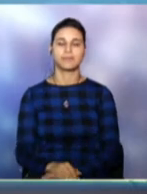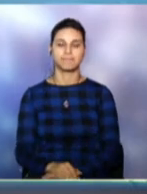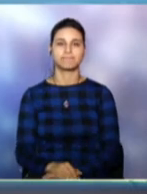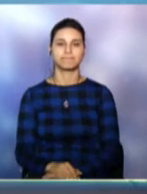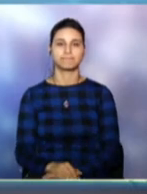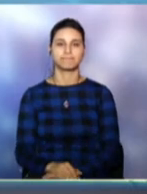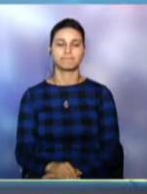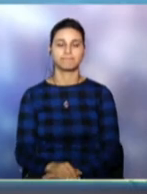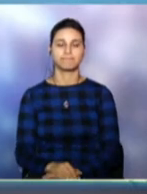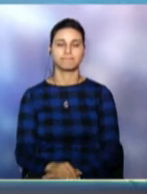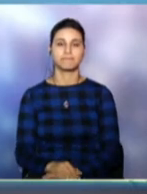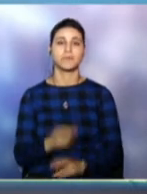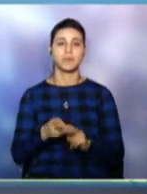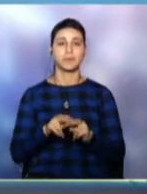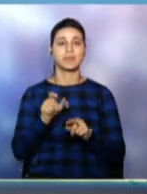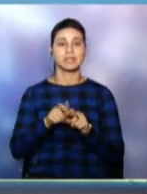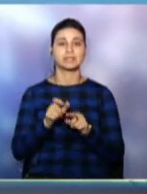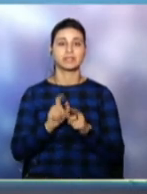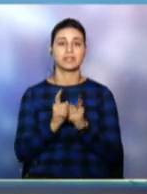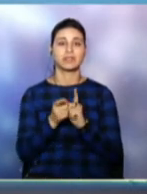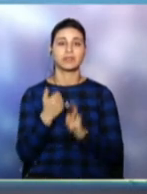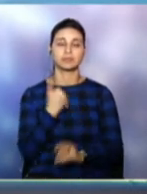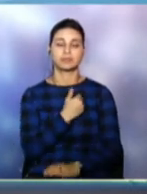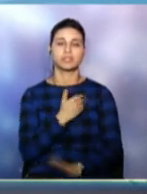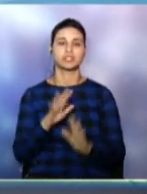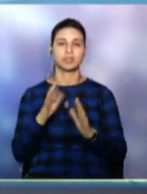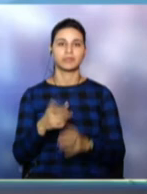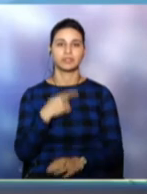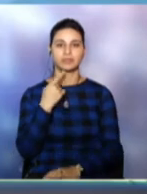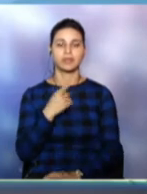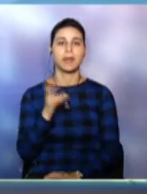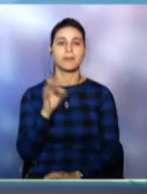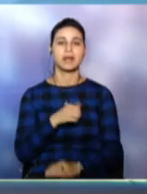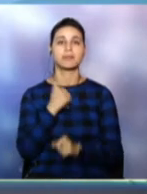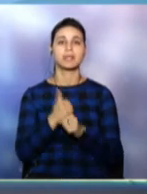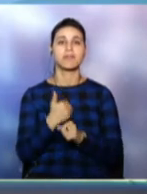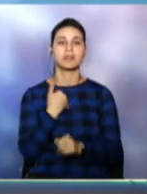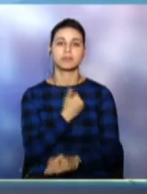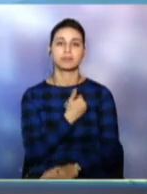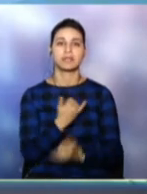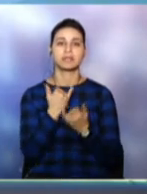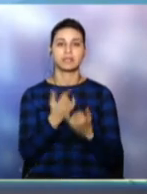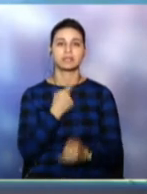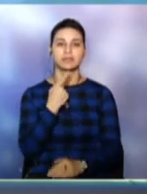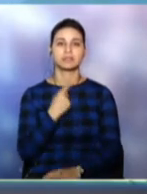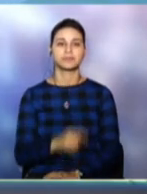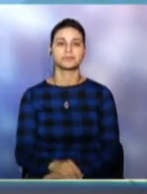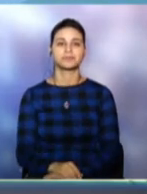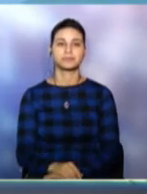გადაწყვეტილება. აი სწორედ აი ამ ტიპის ცვლის დარღვევის შემთხვევაში. მაგრამ თავარი, რაზეც დღეს ჩვენ